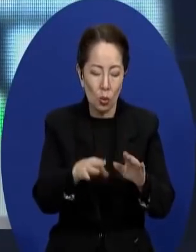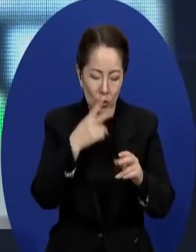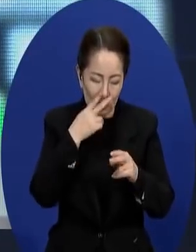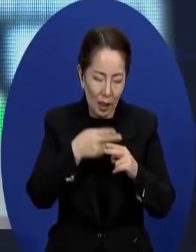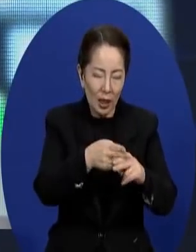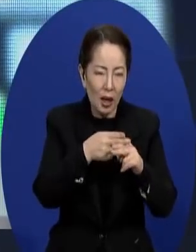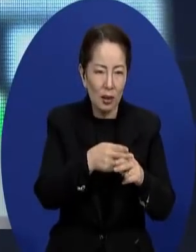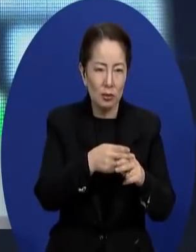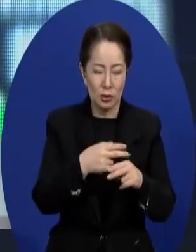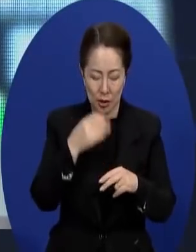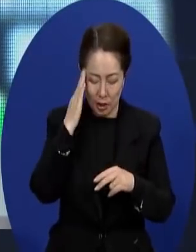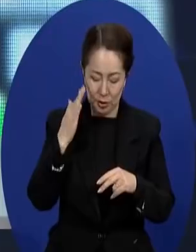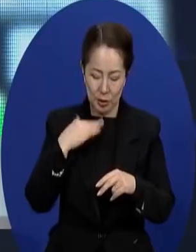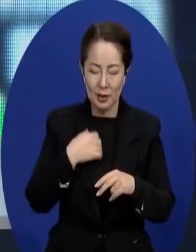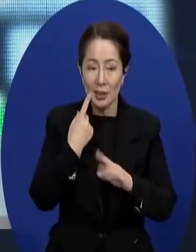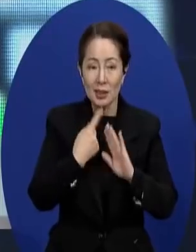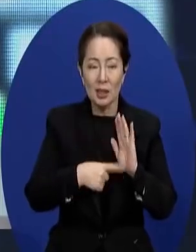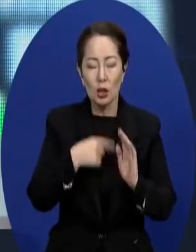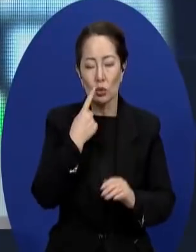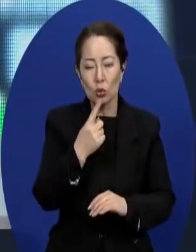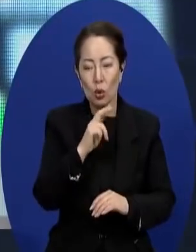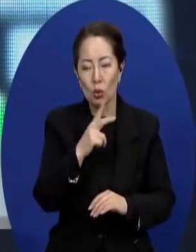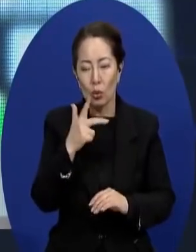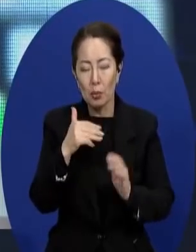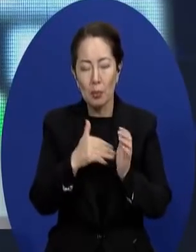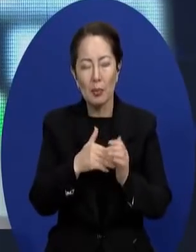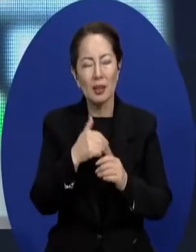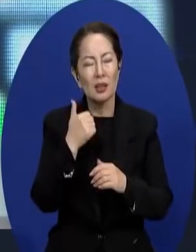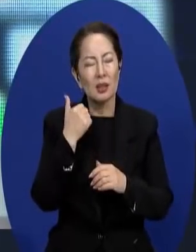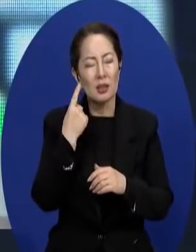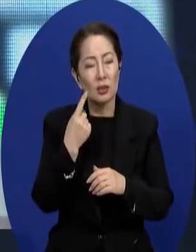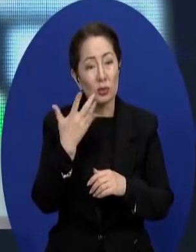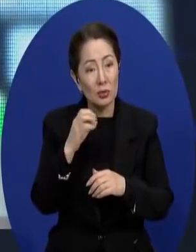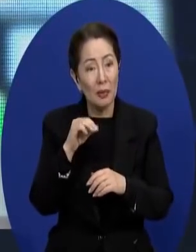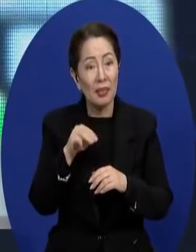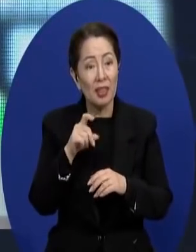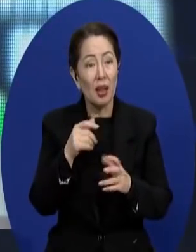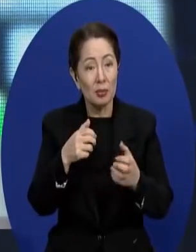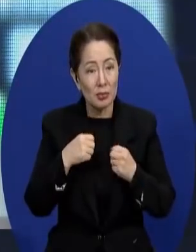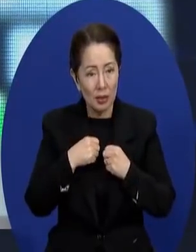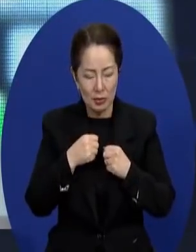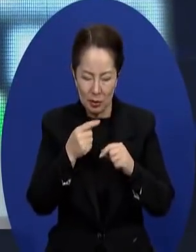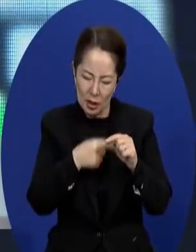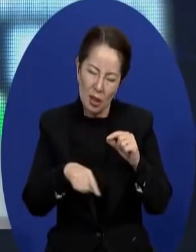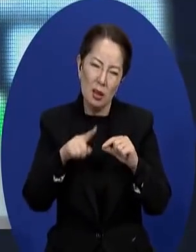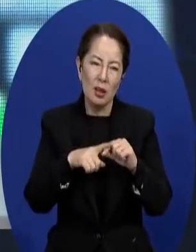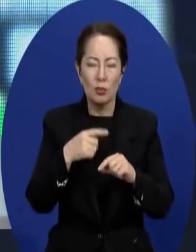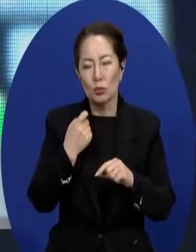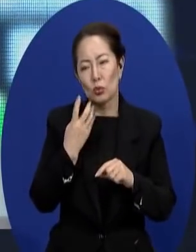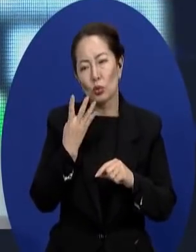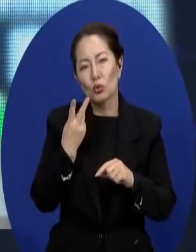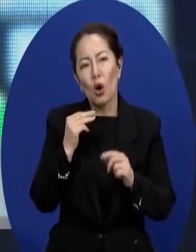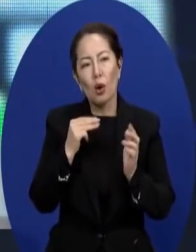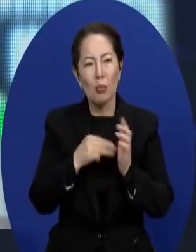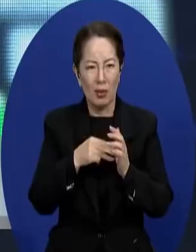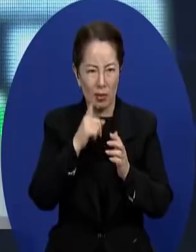эцэг эхчүүд сард 123,100 төгрөгийн тэтгэмж авч байна. Тэд энэ тэтгэмжийг 420,000 төгрөг болгож нэмэгдүүлэхийг